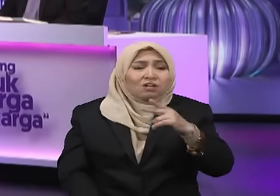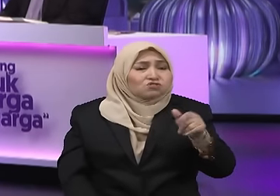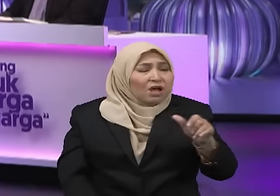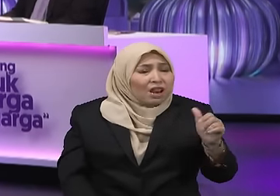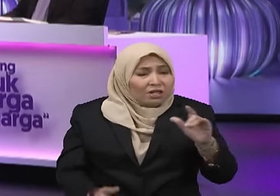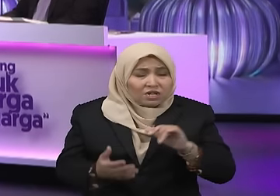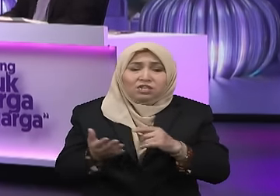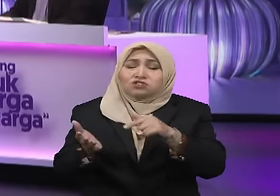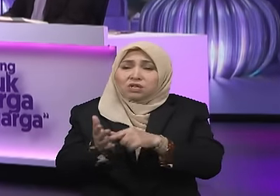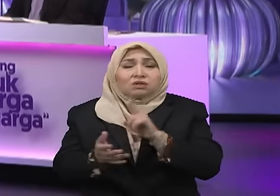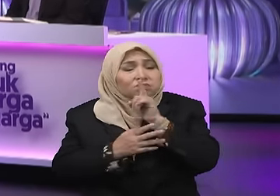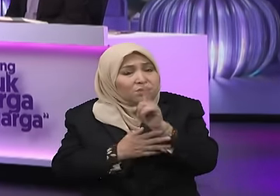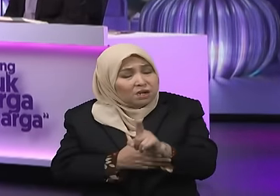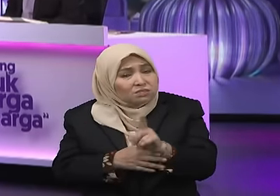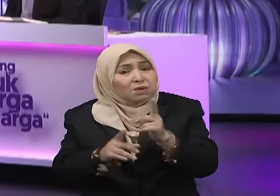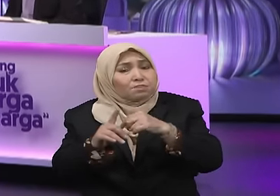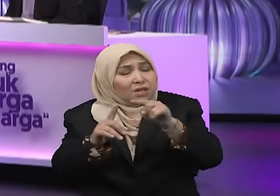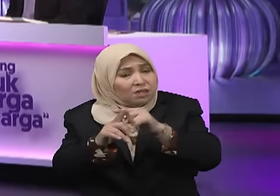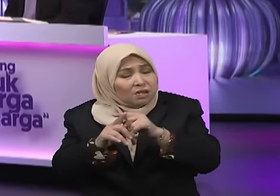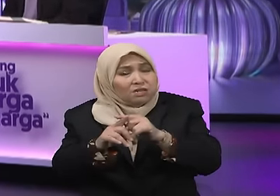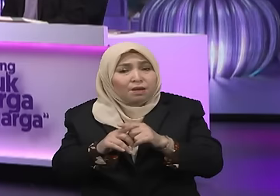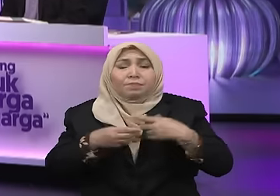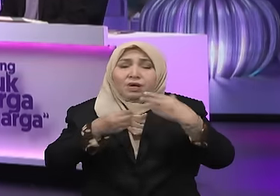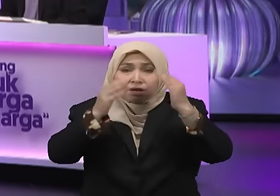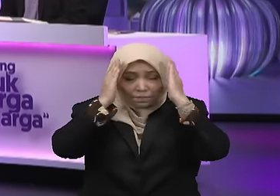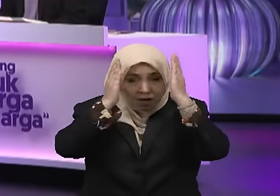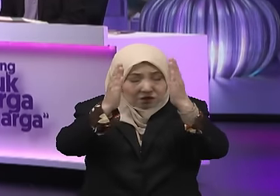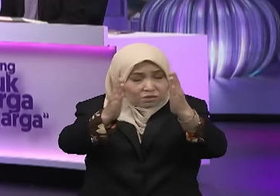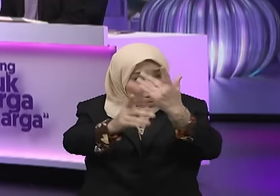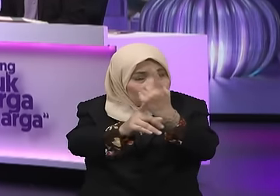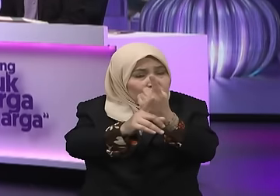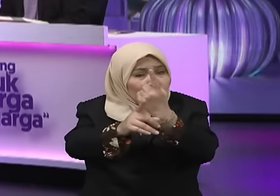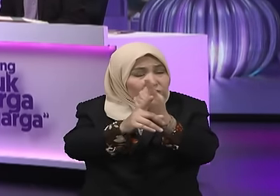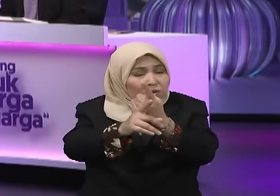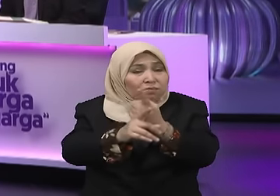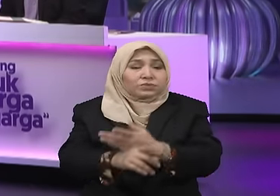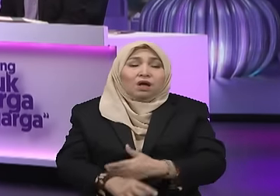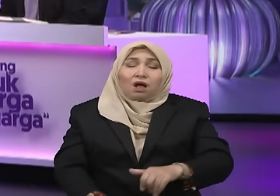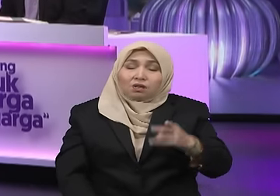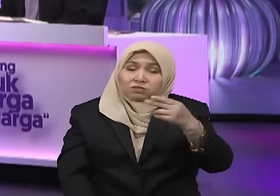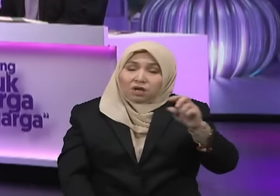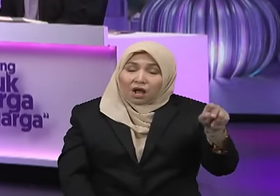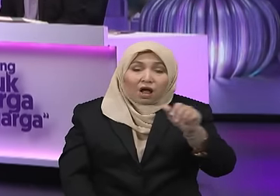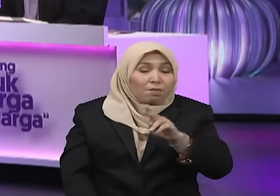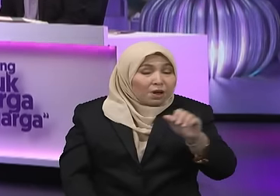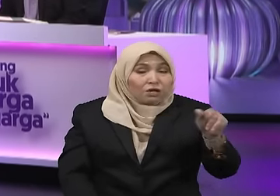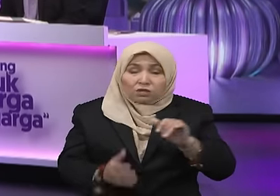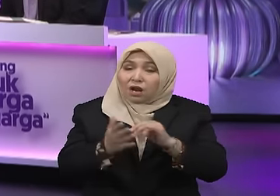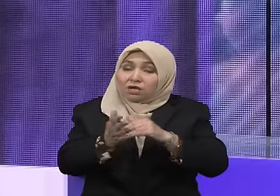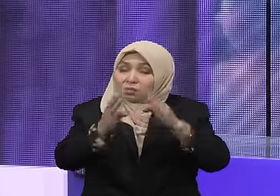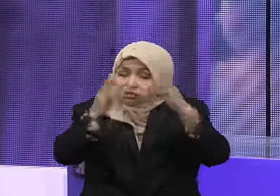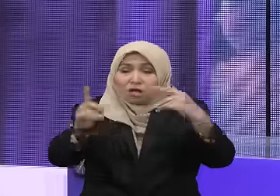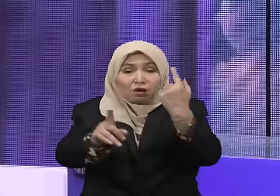Ha, di sinilah sebenarnya bila ianya diberi perhatian benar-benar, hadza rabbi, hadza akbar, ini lebih besar tu